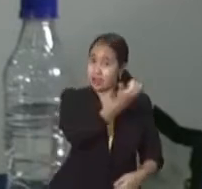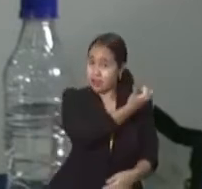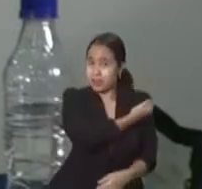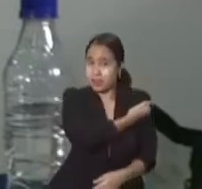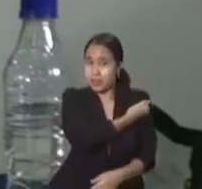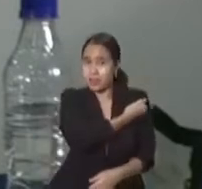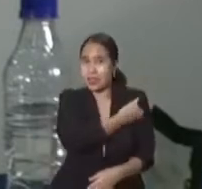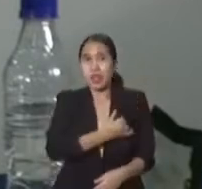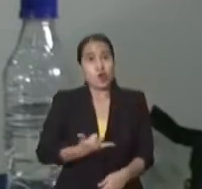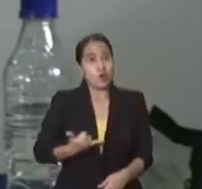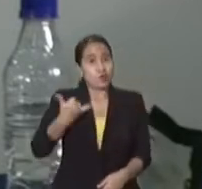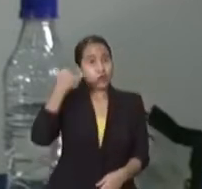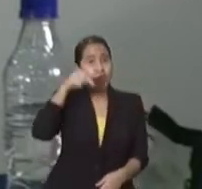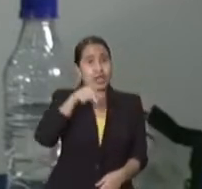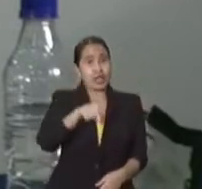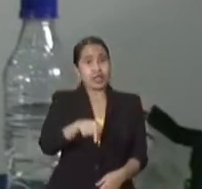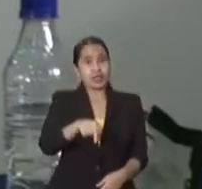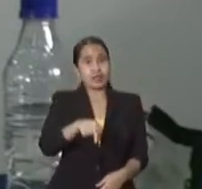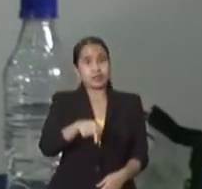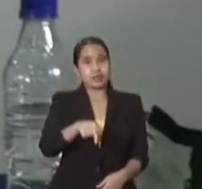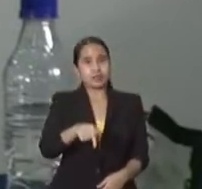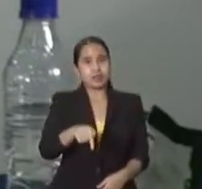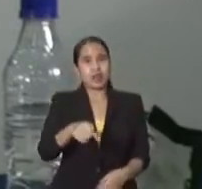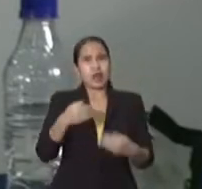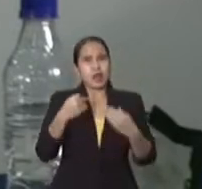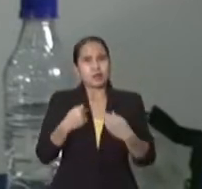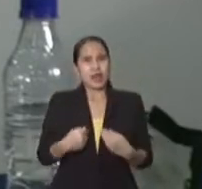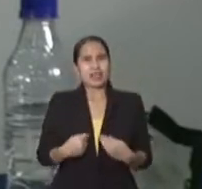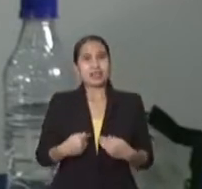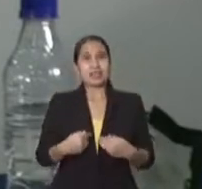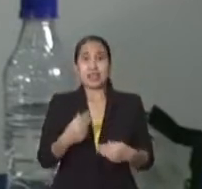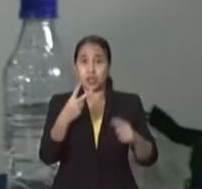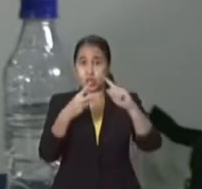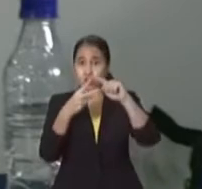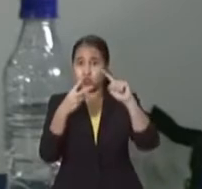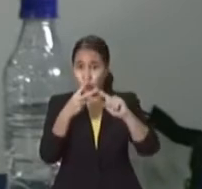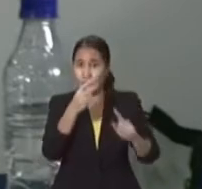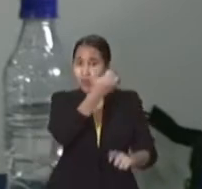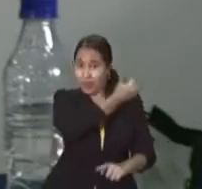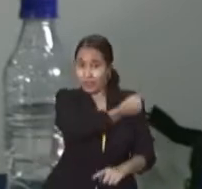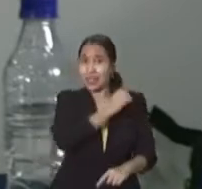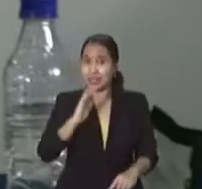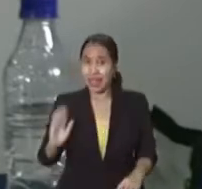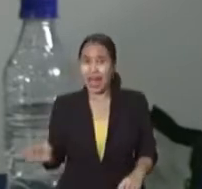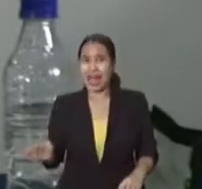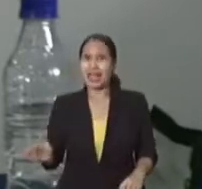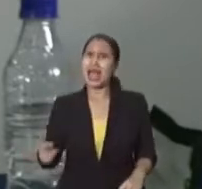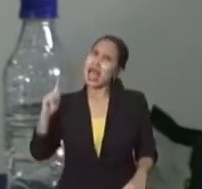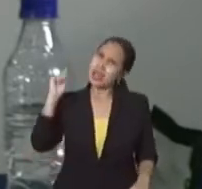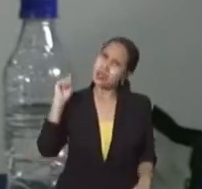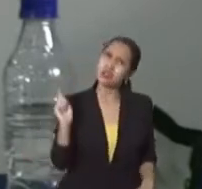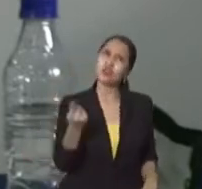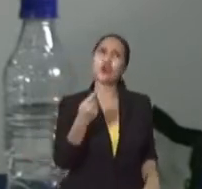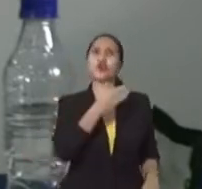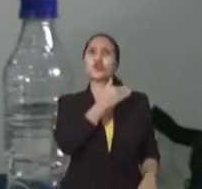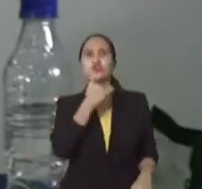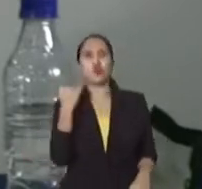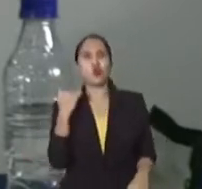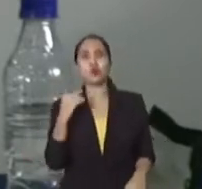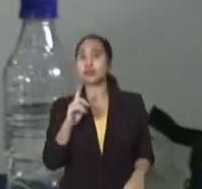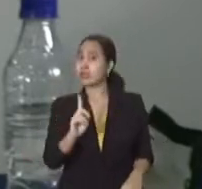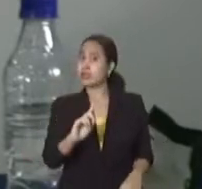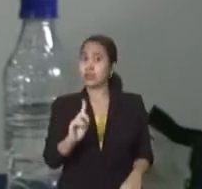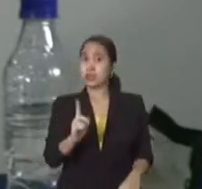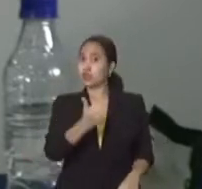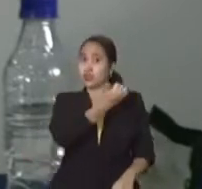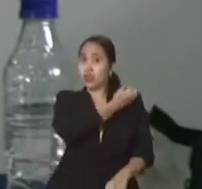van uit deze groepen. Dus dat zijn mensen die volledig gevaccineerd waren en die toch overleden zijn. Niet door het vaccin,